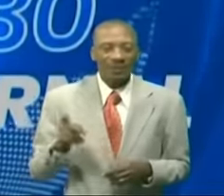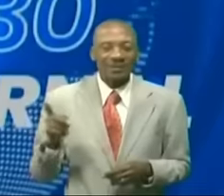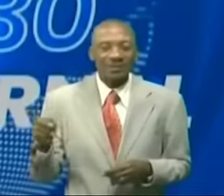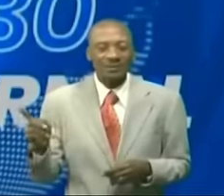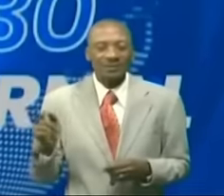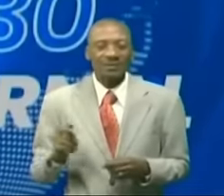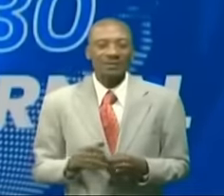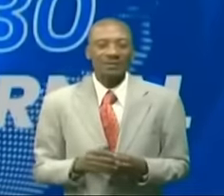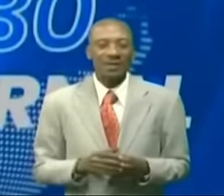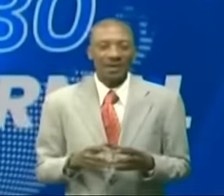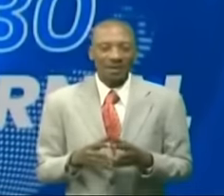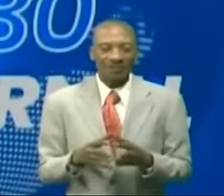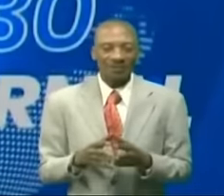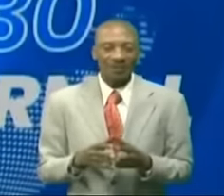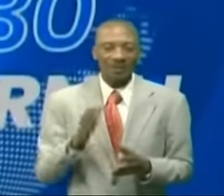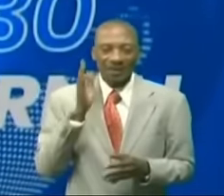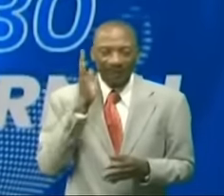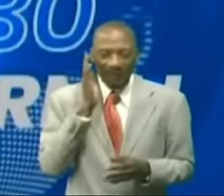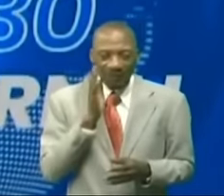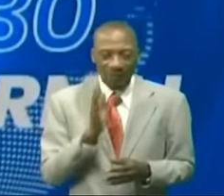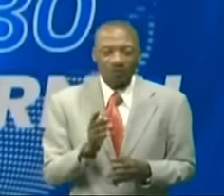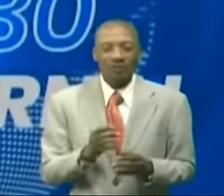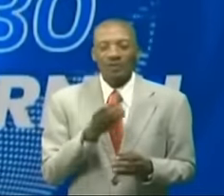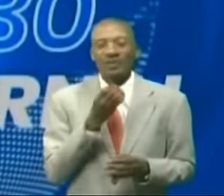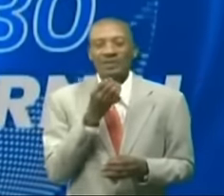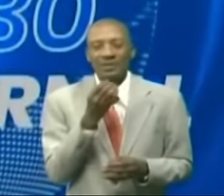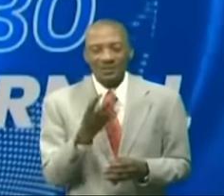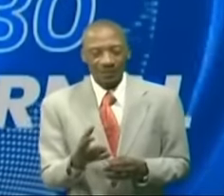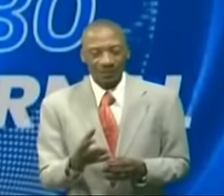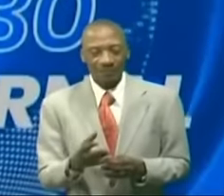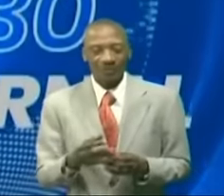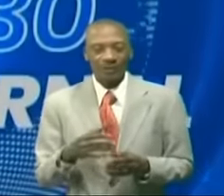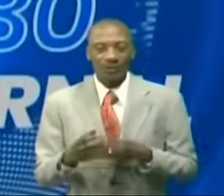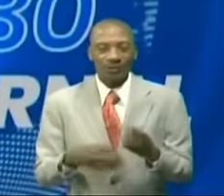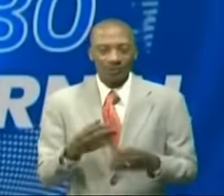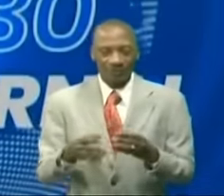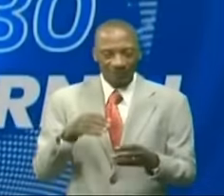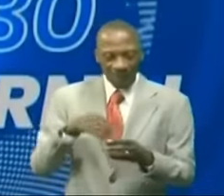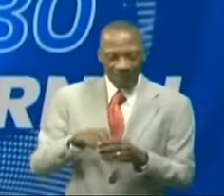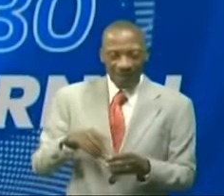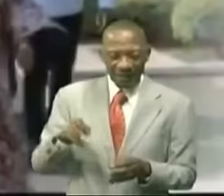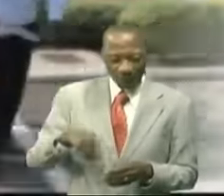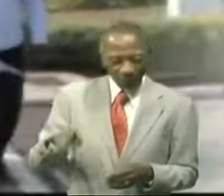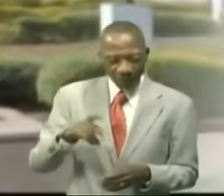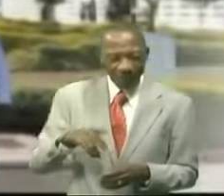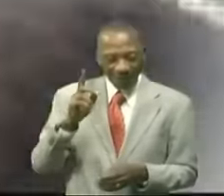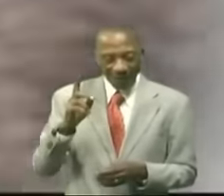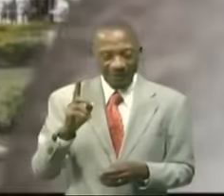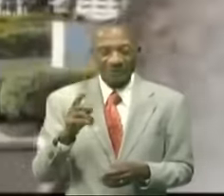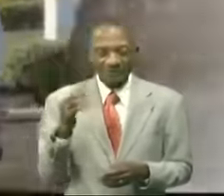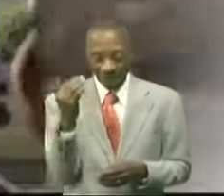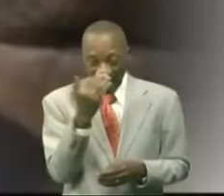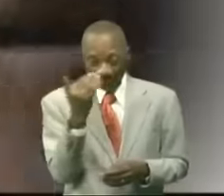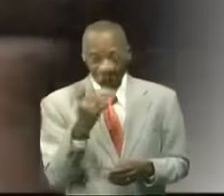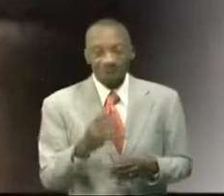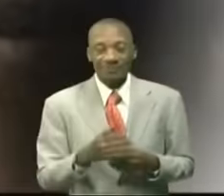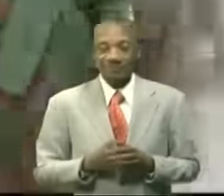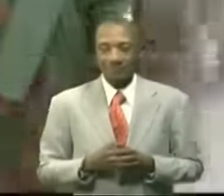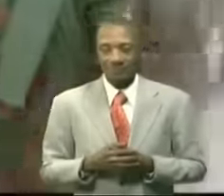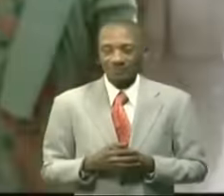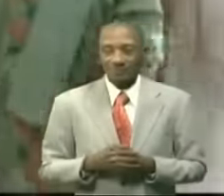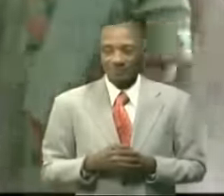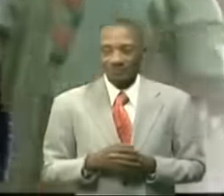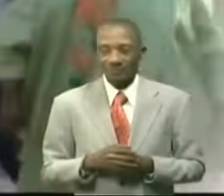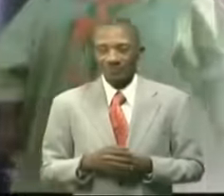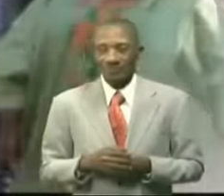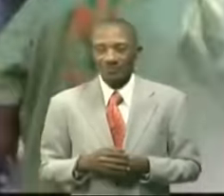ces gestes posés par la ministre des Affaires sociales, Aziza Mounana, Eli Tchala et Bijoué Kamba. Faire l'état des lieux des déplacés internes